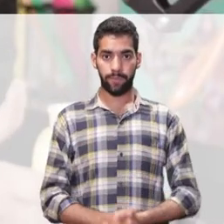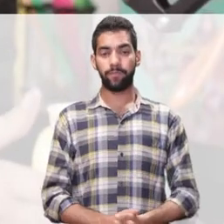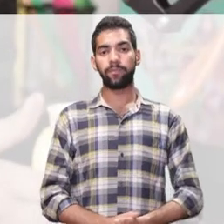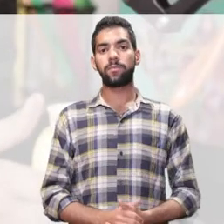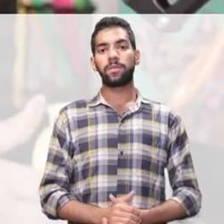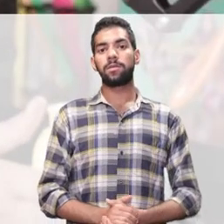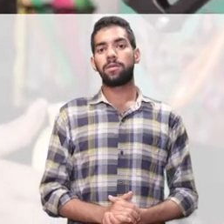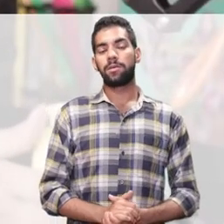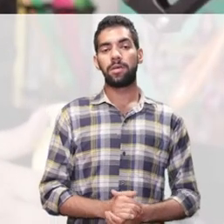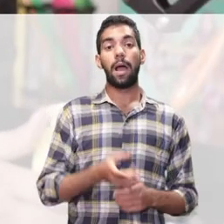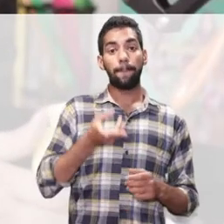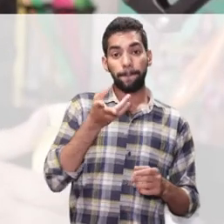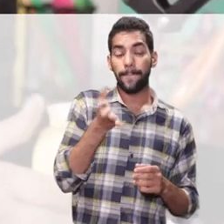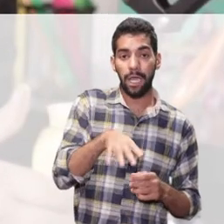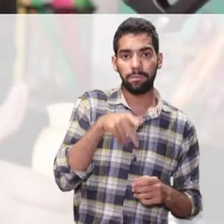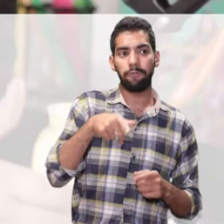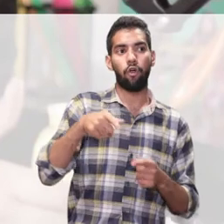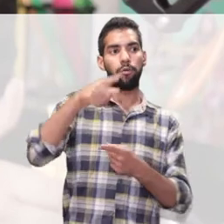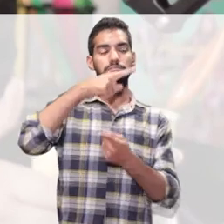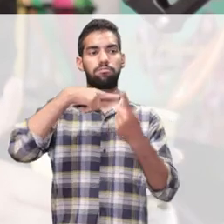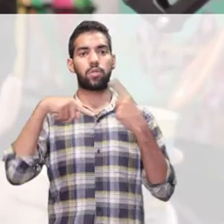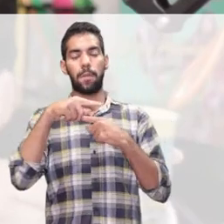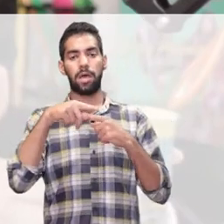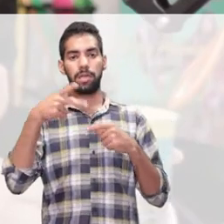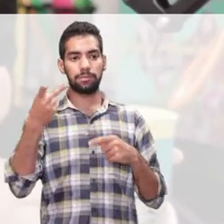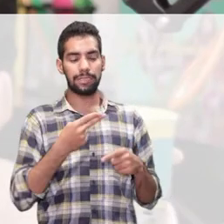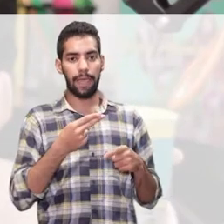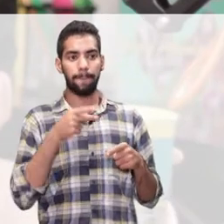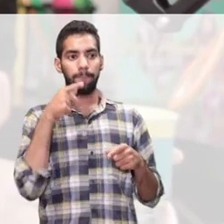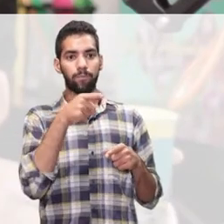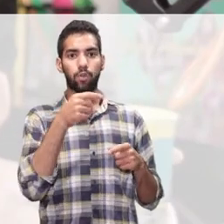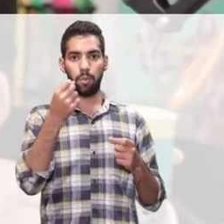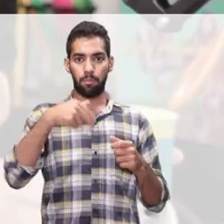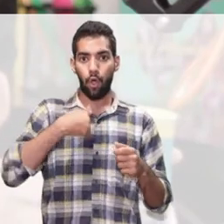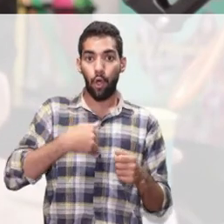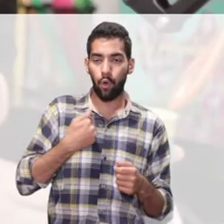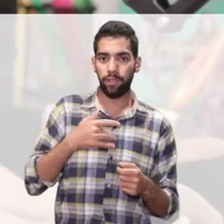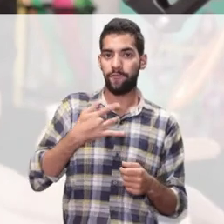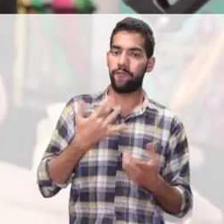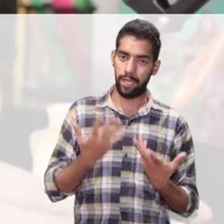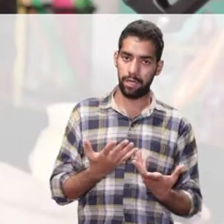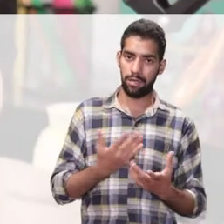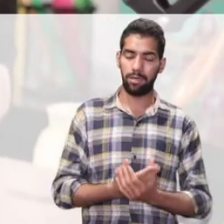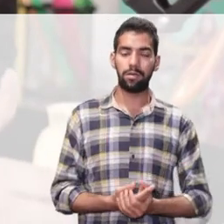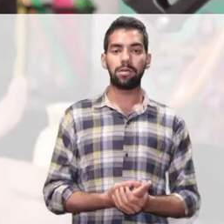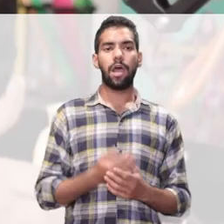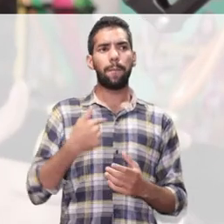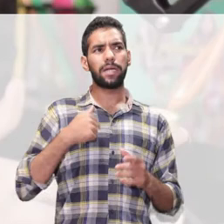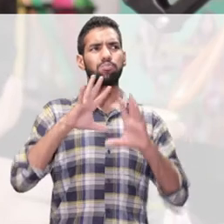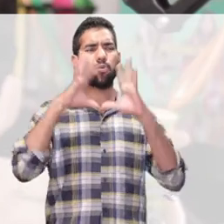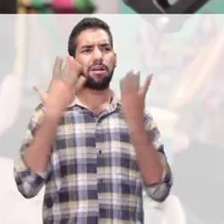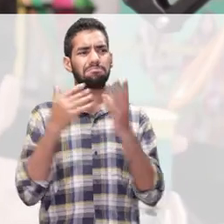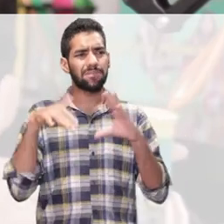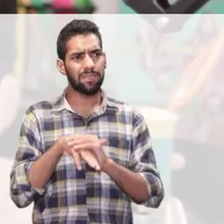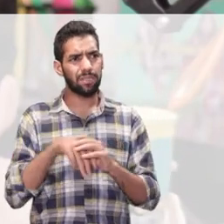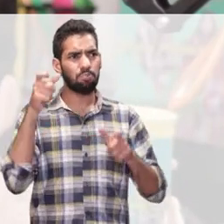डिस्टेंट कमबैक ट्यूब वेल एंड सैक्रेड टेक्स इनटू अनदर सब्जेक्टिव और इनसिक्योरिटी वतन फर्स्ट यू विल नेवर अवॉइड जहां